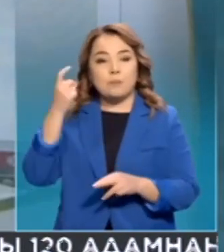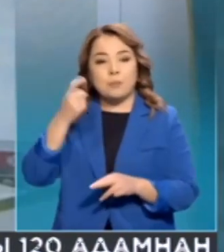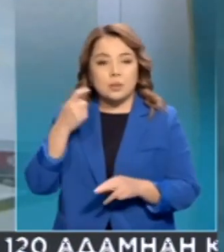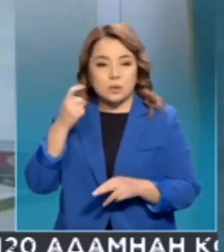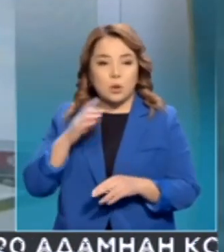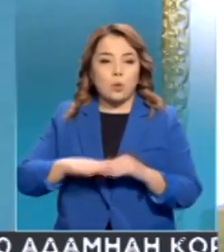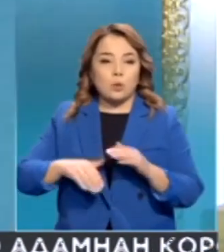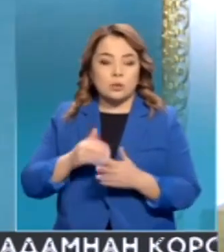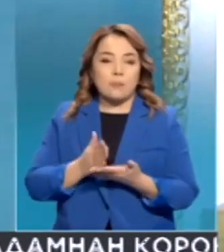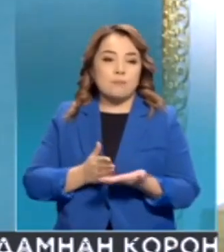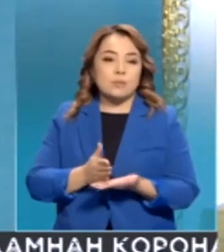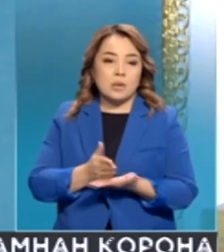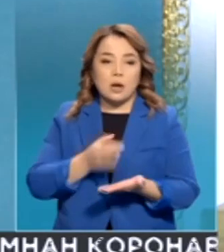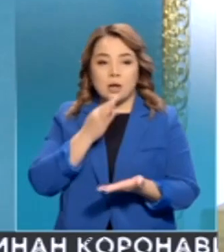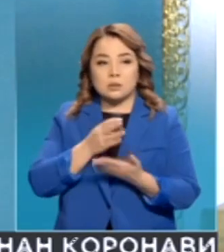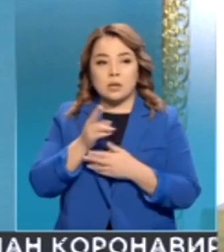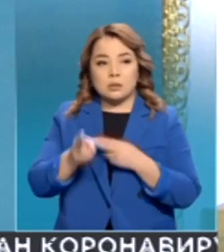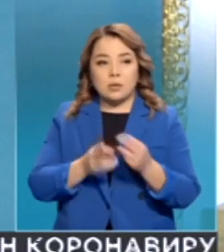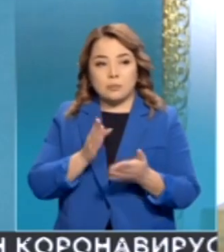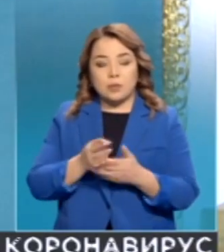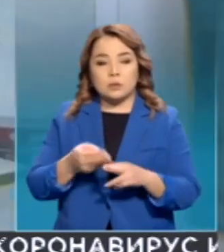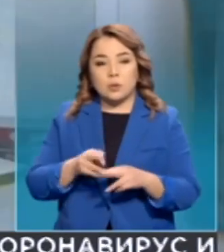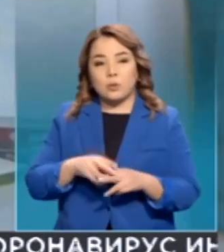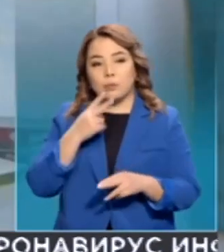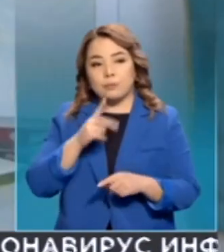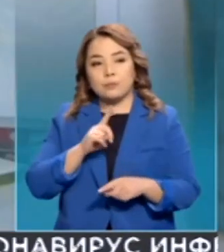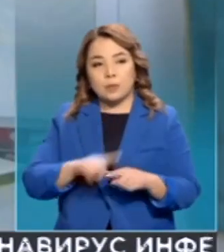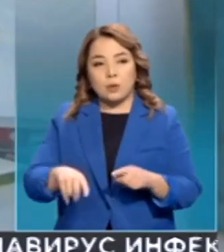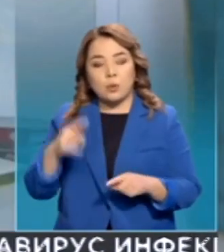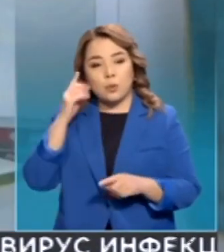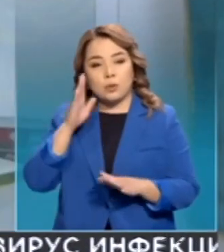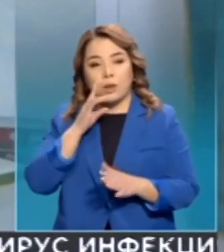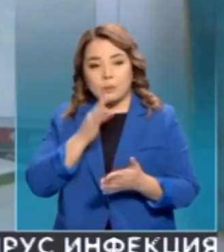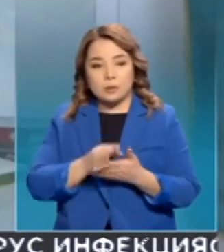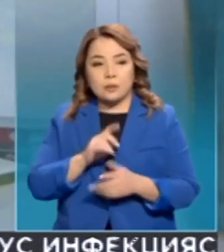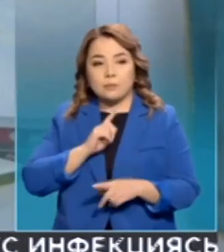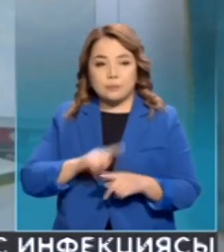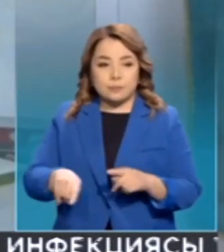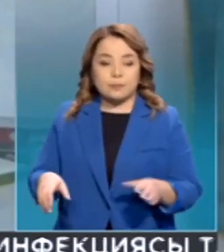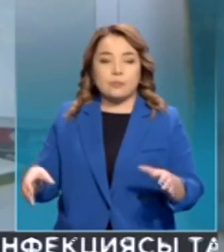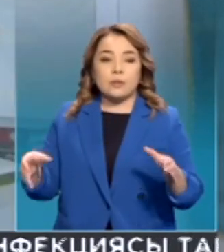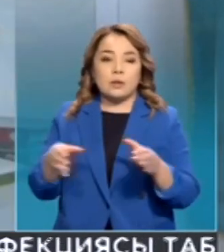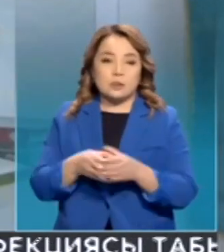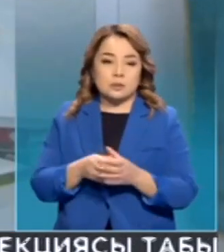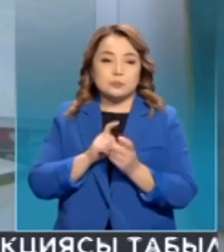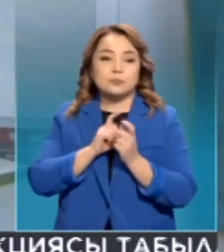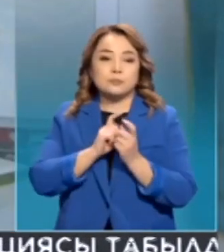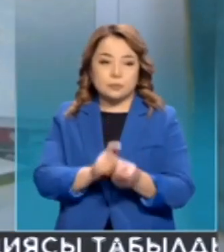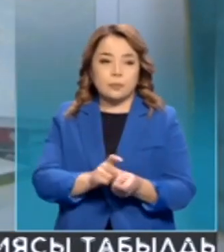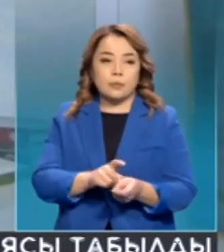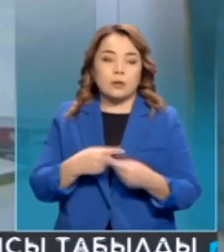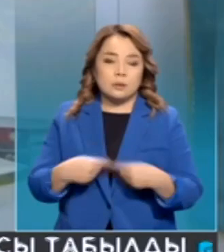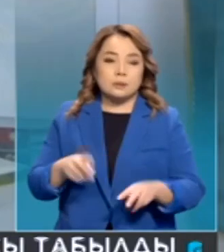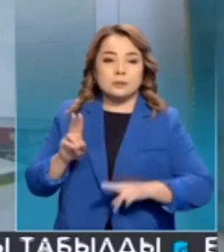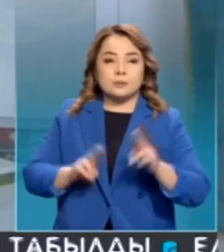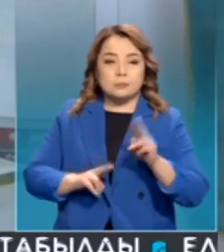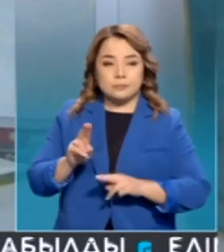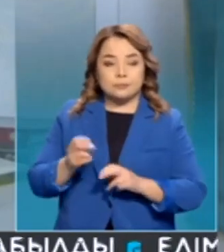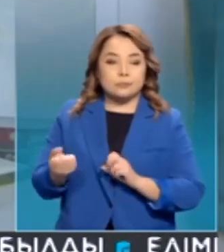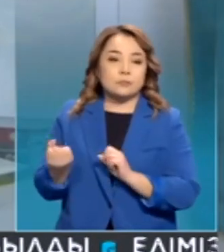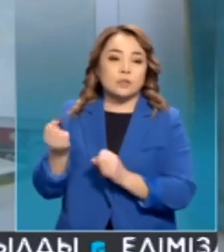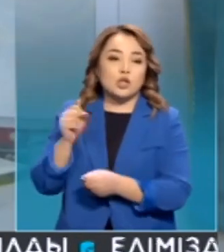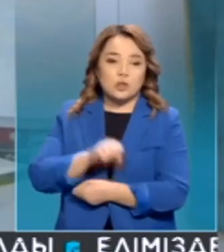қолында пышағы бар деп. Енді ондай жағдайды көргеннен кейін көп ойланбастан қоян қолтық күрестің айла тәсілдерімен жерге алып